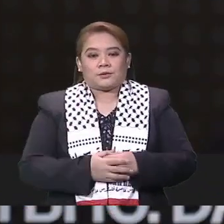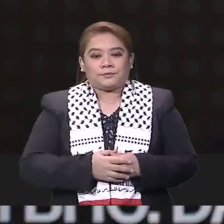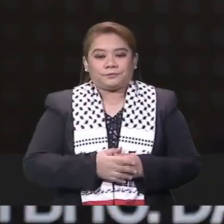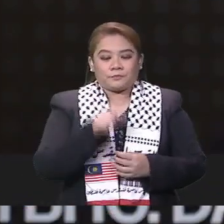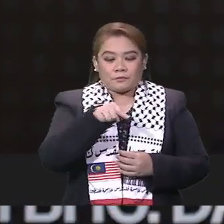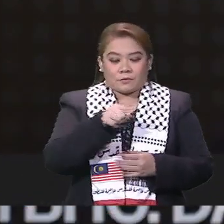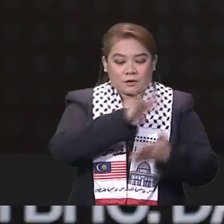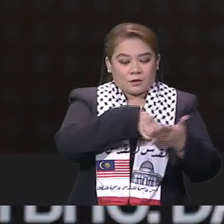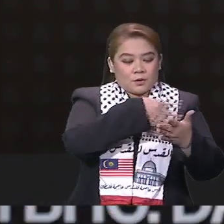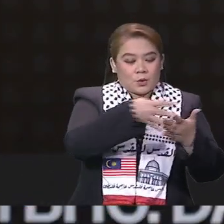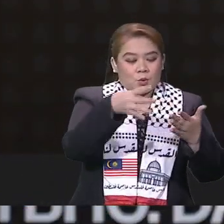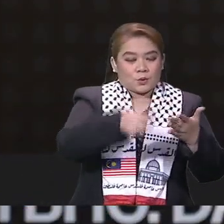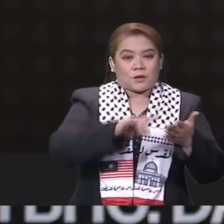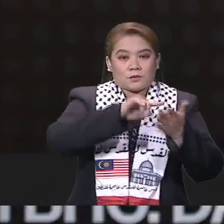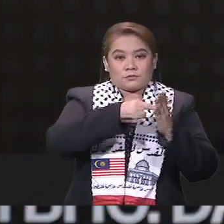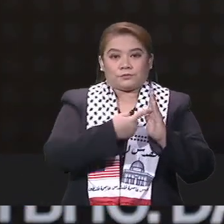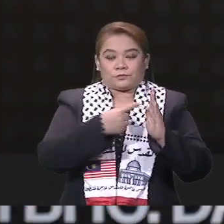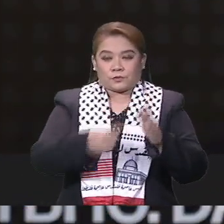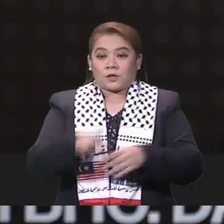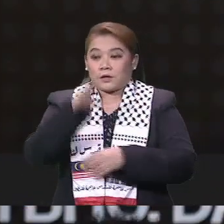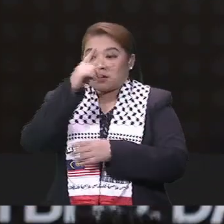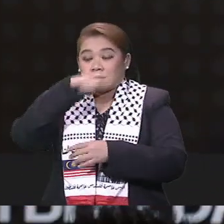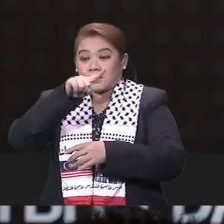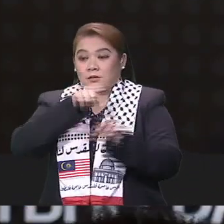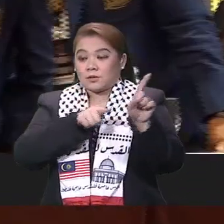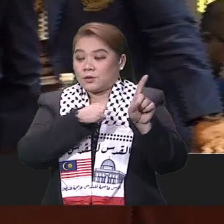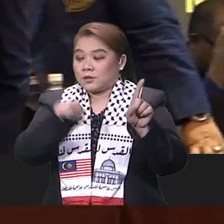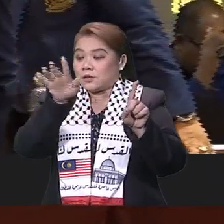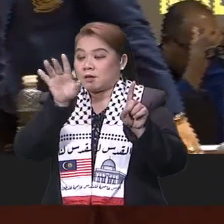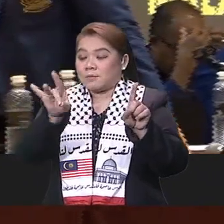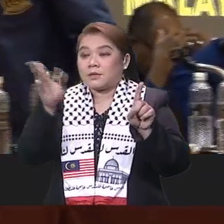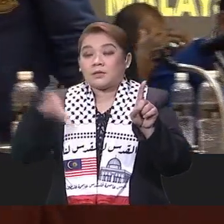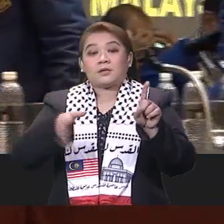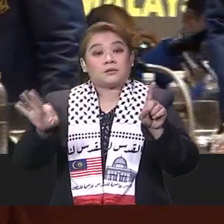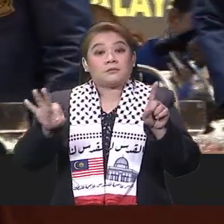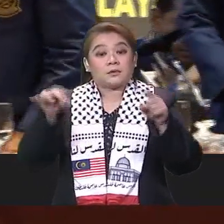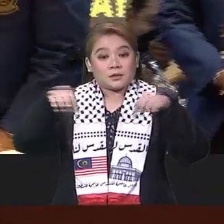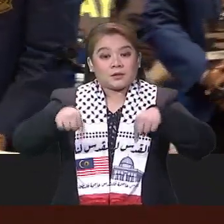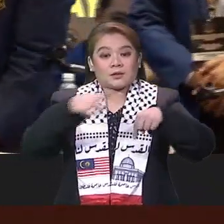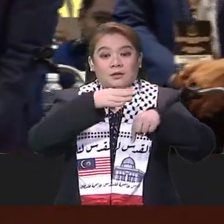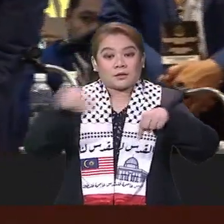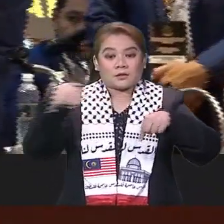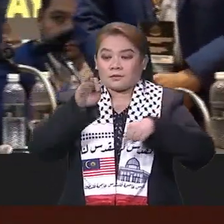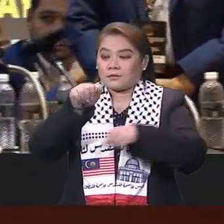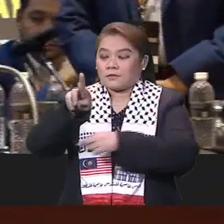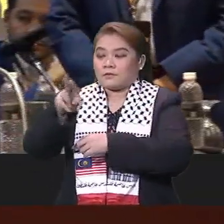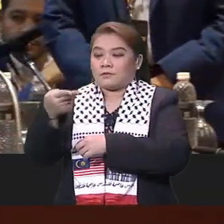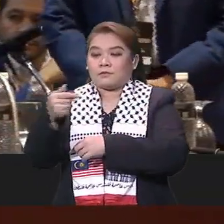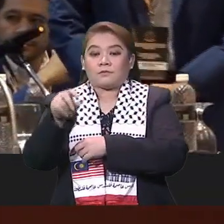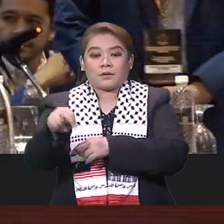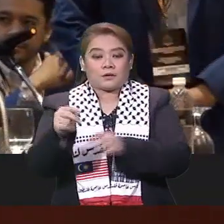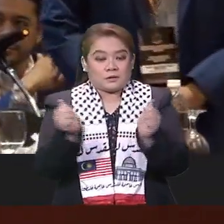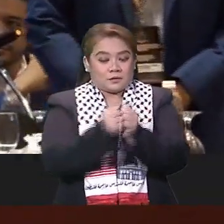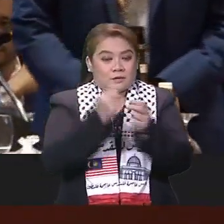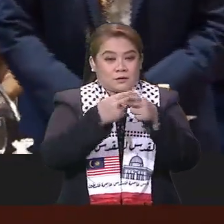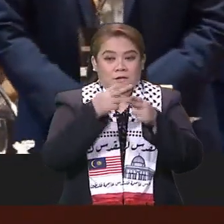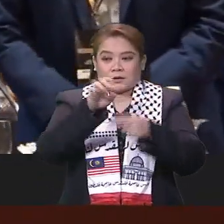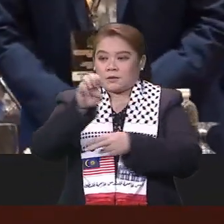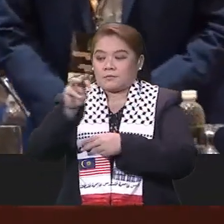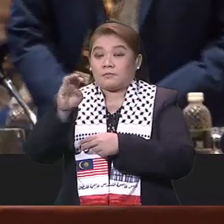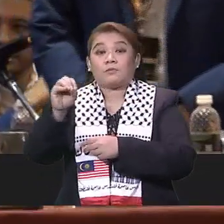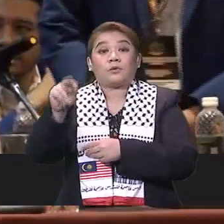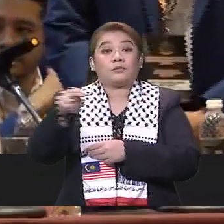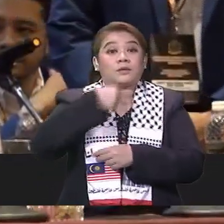Premier itu dijadualkan berlangsung di Korat, Thailand dari 1 hingga 8 September ini. Dalam pada itu, Farhan atau lebih mesra dengan panggilan Emon